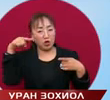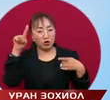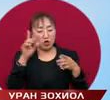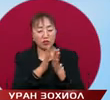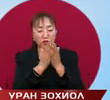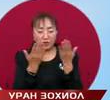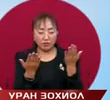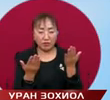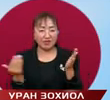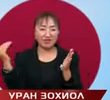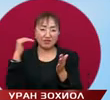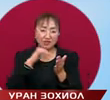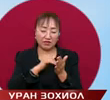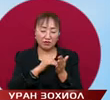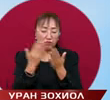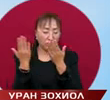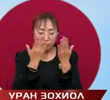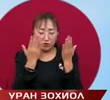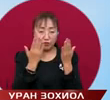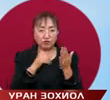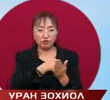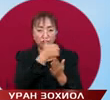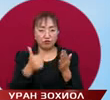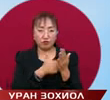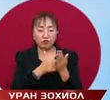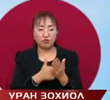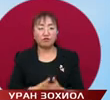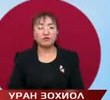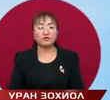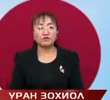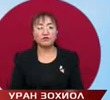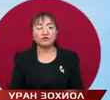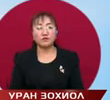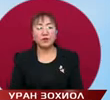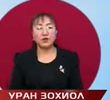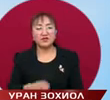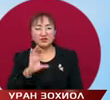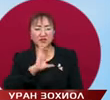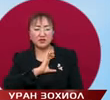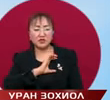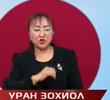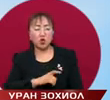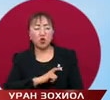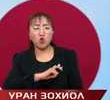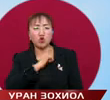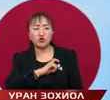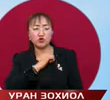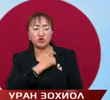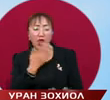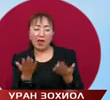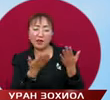уншаараа. Өөрийн чинь сэтгэлийг хамгийн их хөдөлгсөн хэсгийг олж дэвтэртээ бичээрэй хүүхдүүдээ.